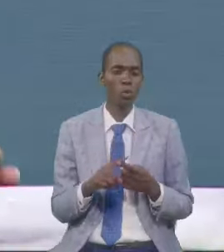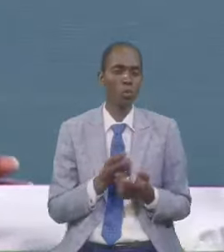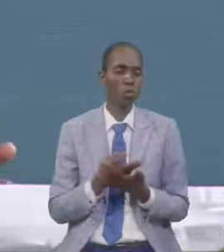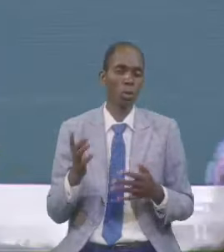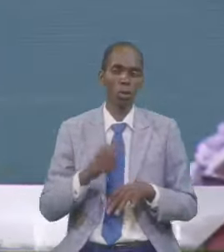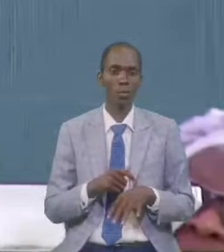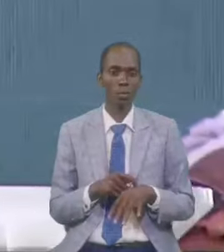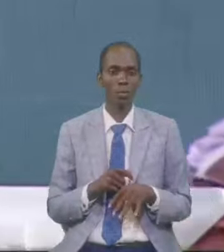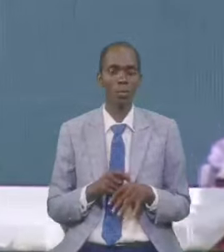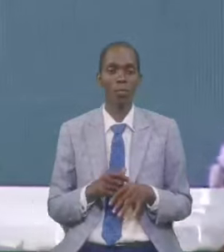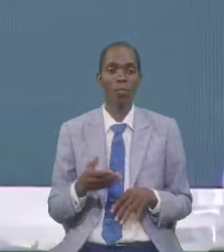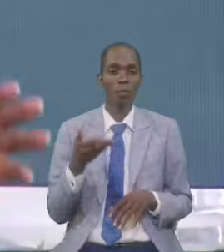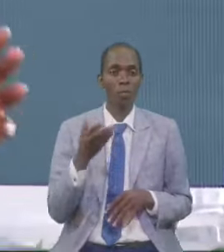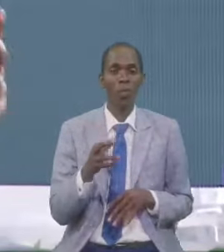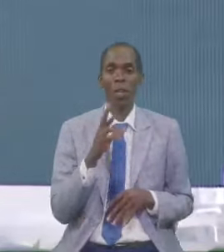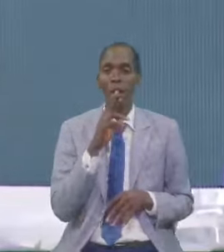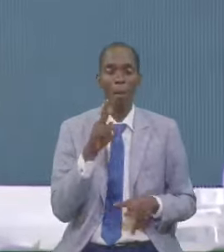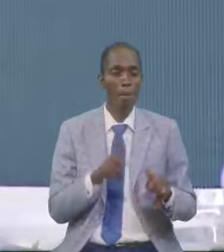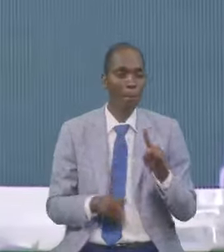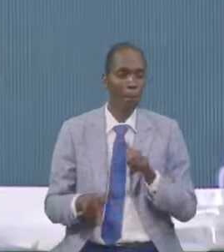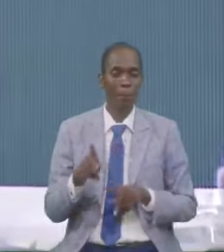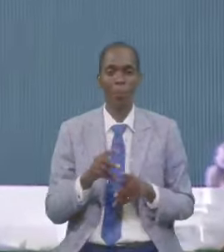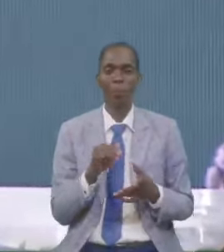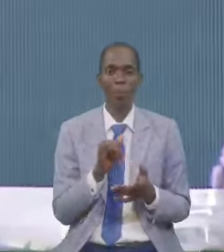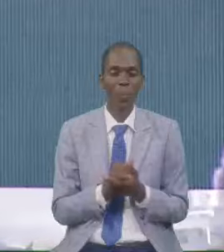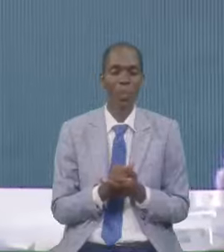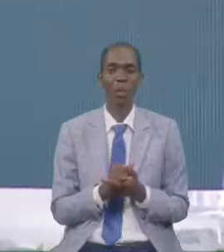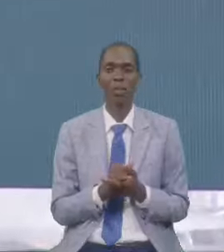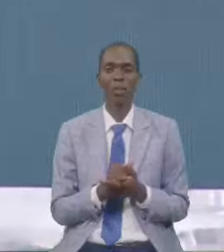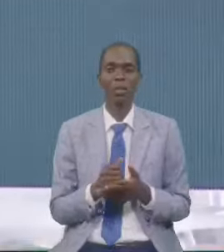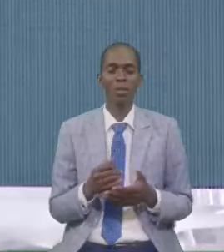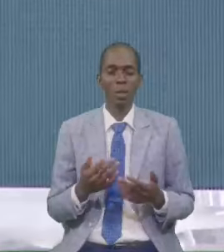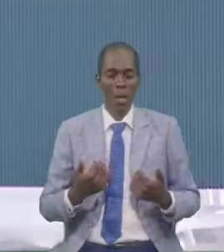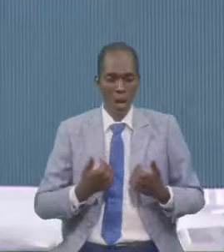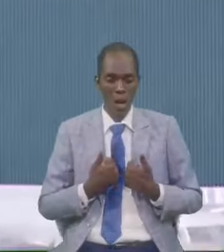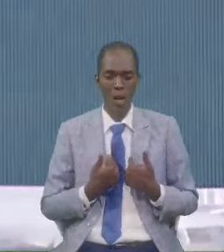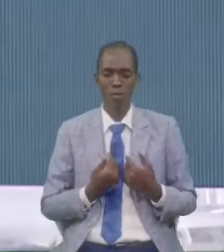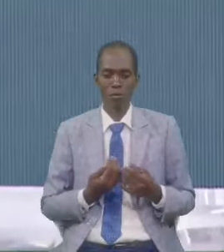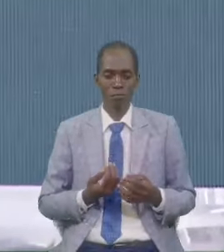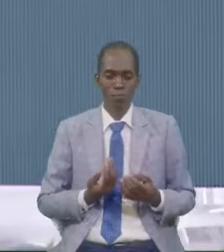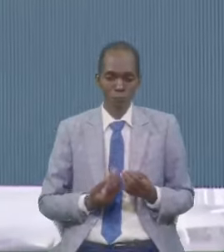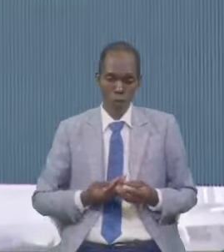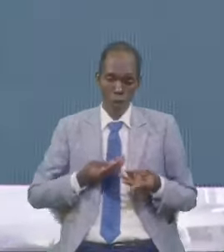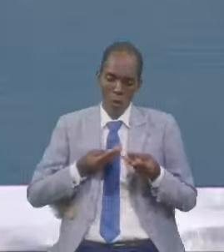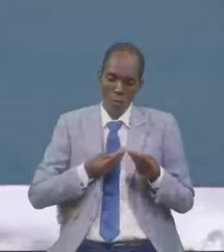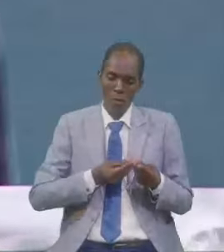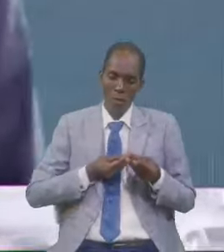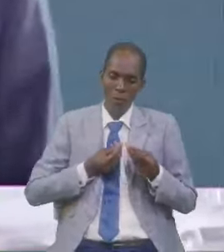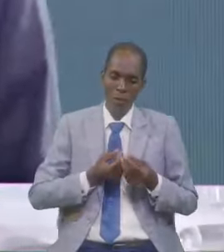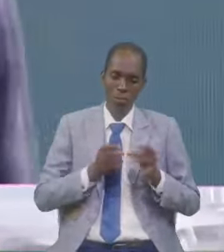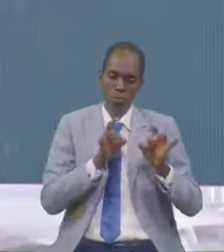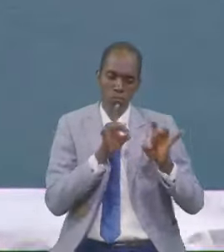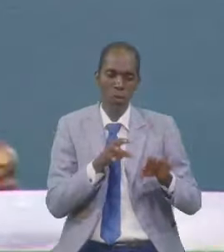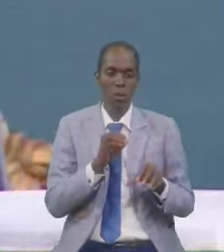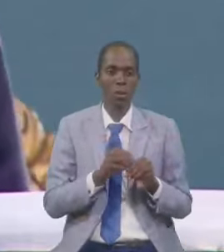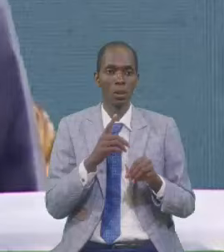are people that nourish the nurture hatred in their hearts. కొంతమంది ప్రజలు వారి హృదయాల్లో ద్వేషాన్ని